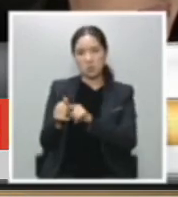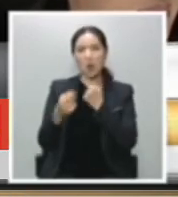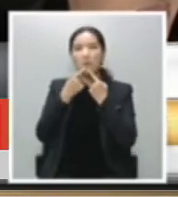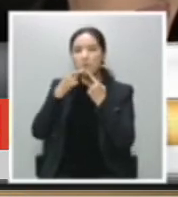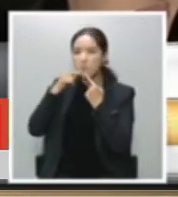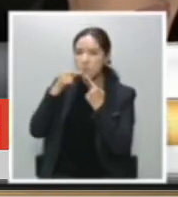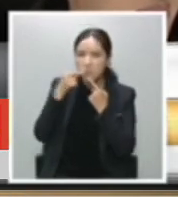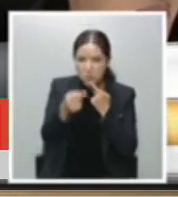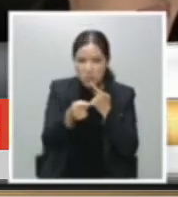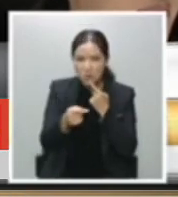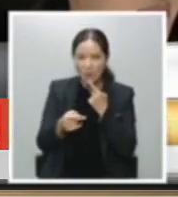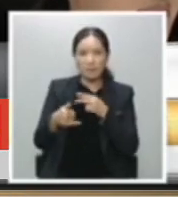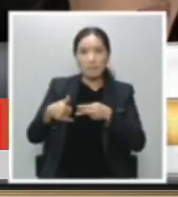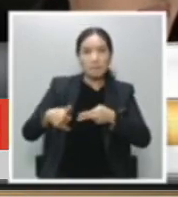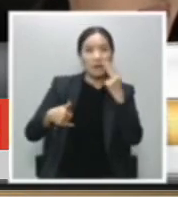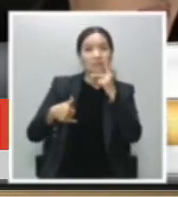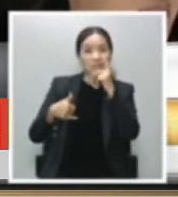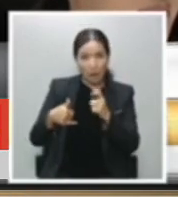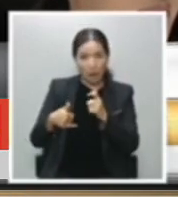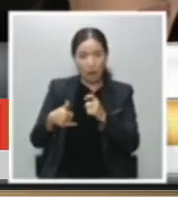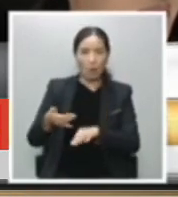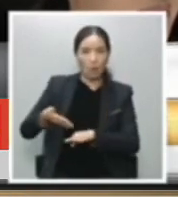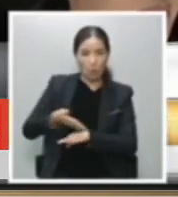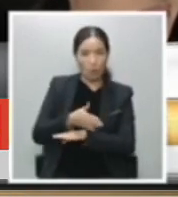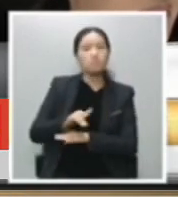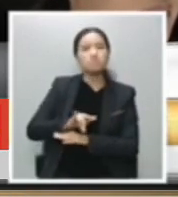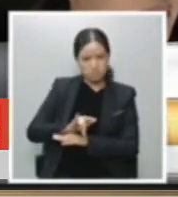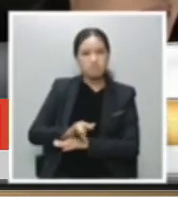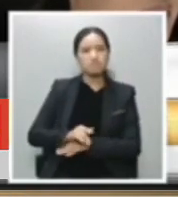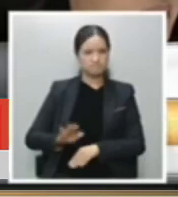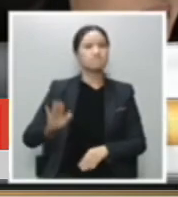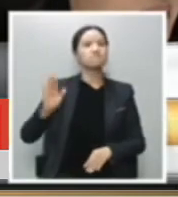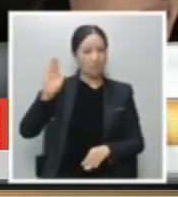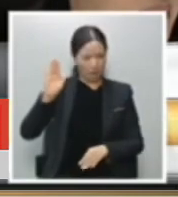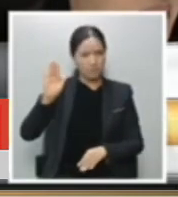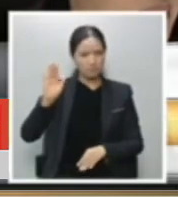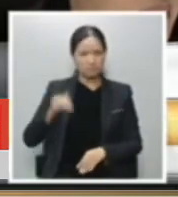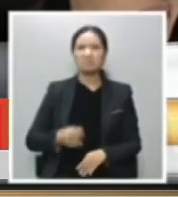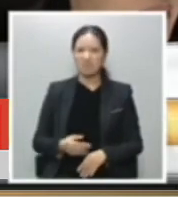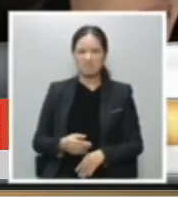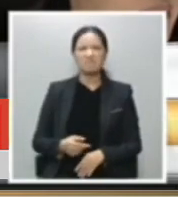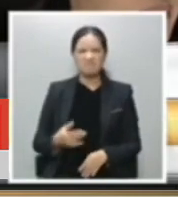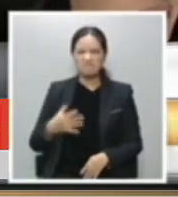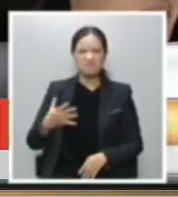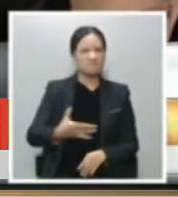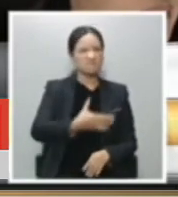ลางแจ้งตรงสนามบินอำเภอสว่างแดนดินว่าเ